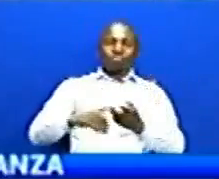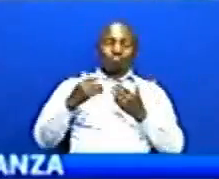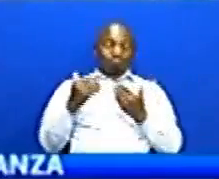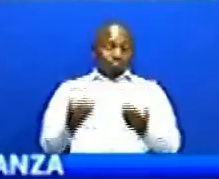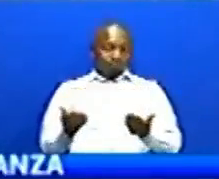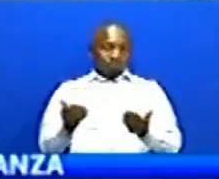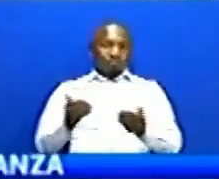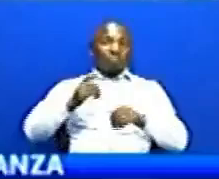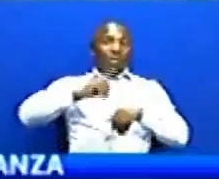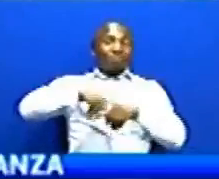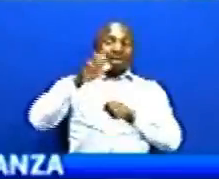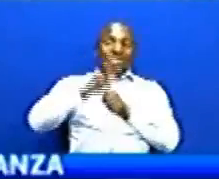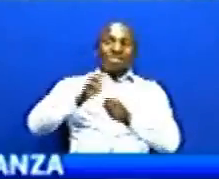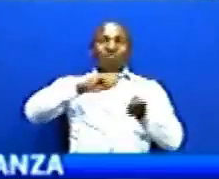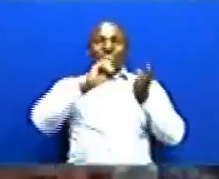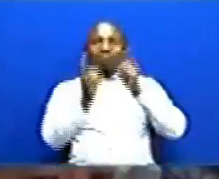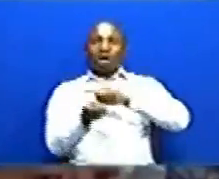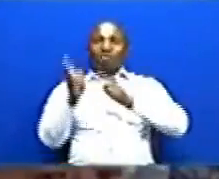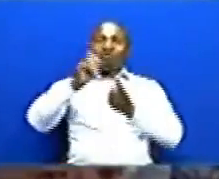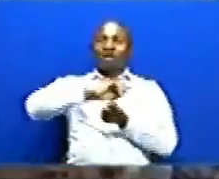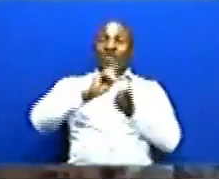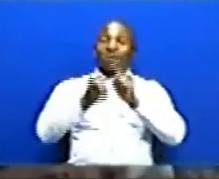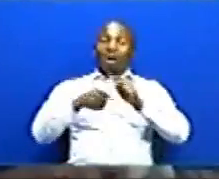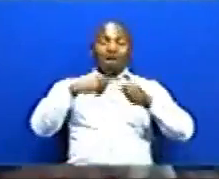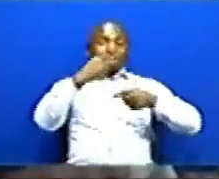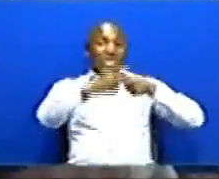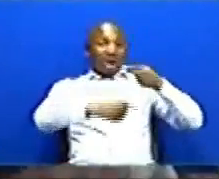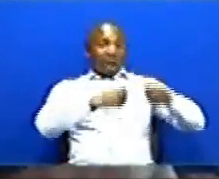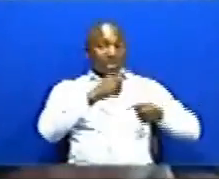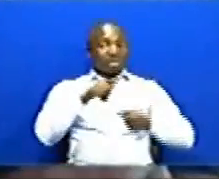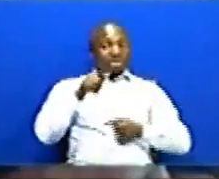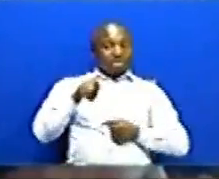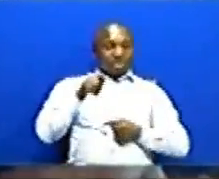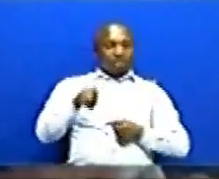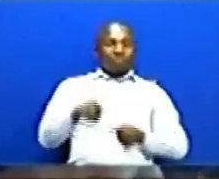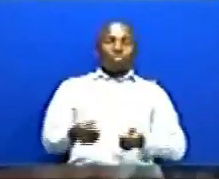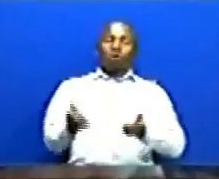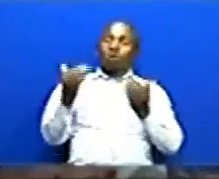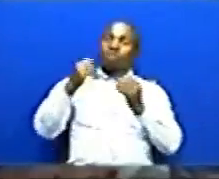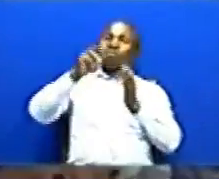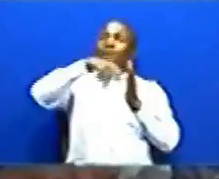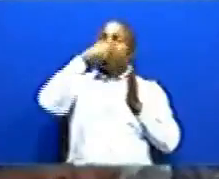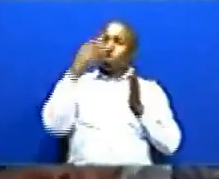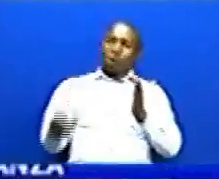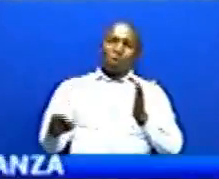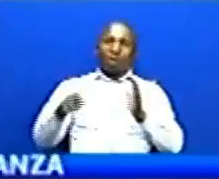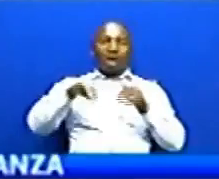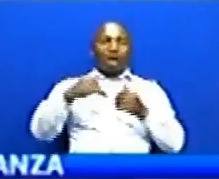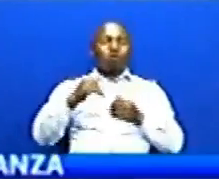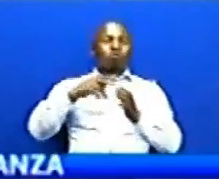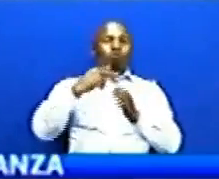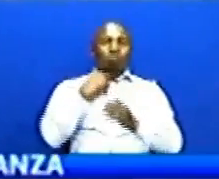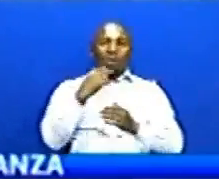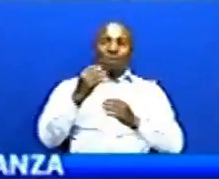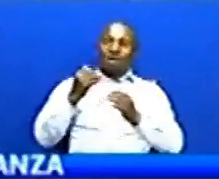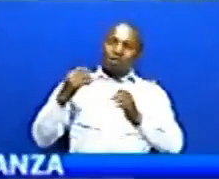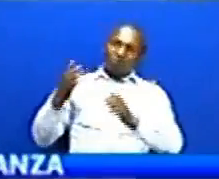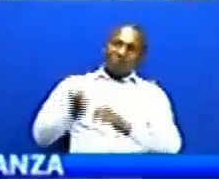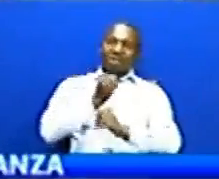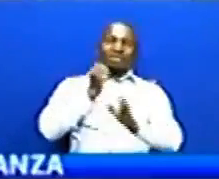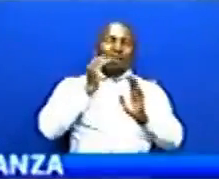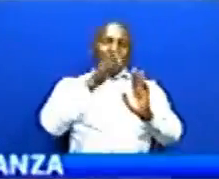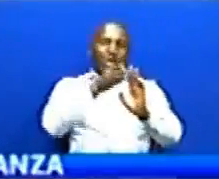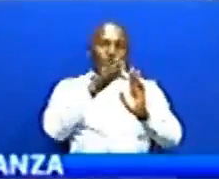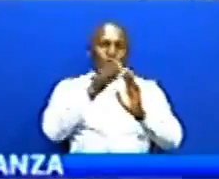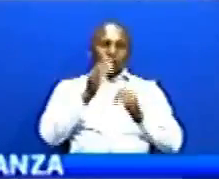mara nyingi ndo kunapowafanya waweze kuanguka au wasitimize malengo. Kwa upande